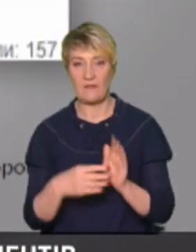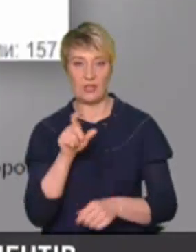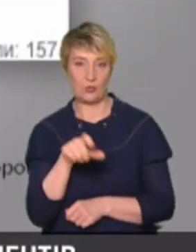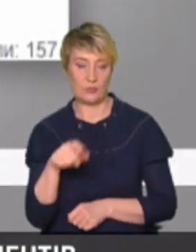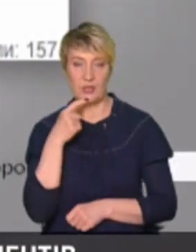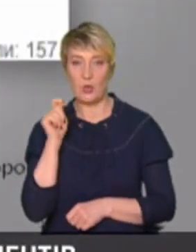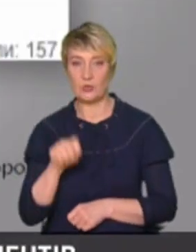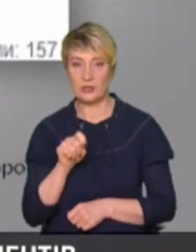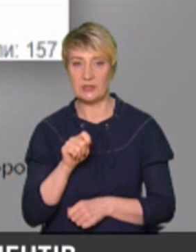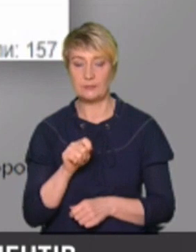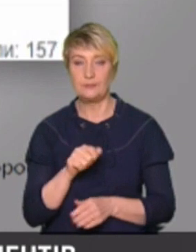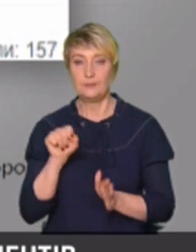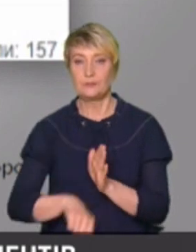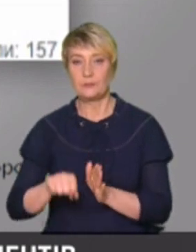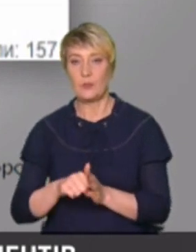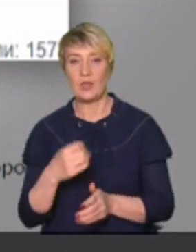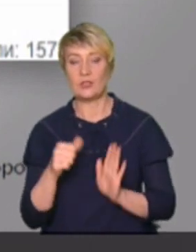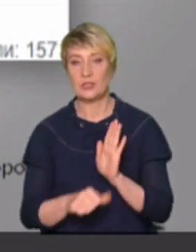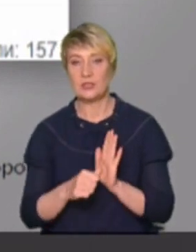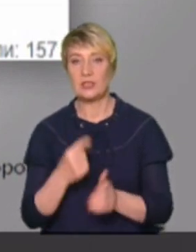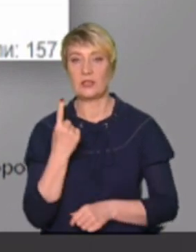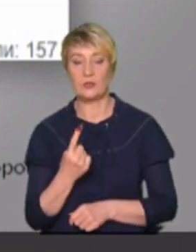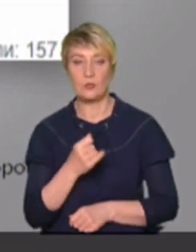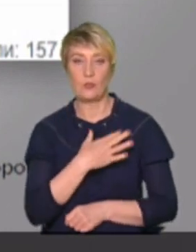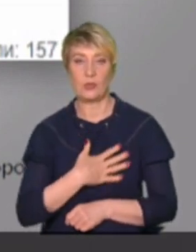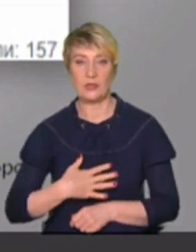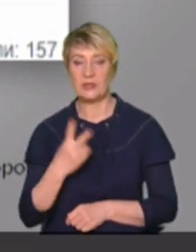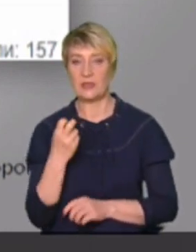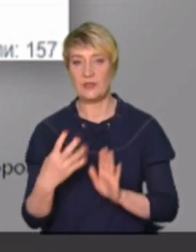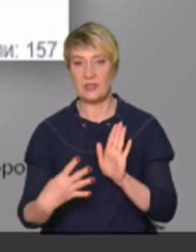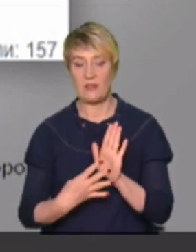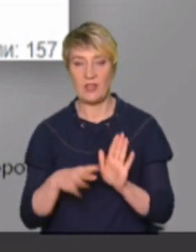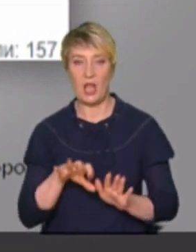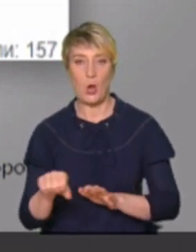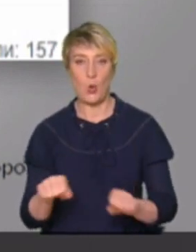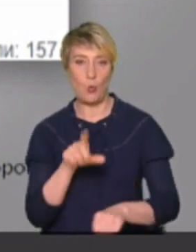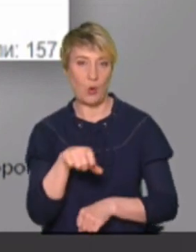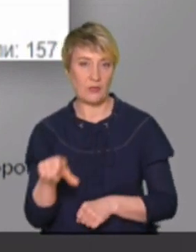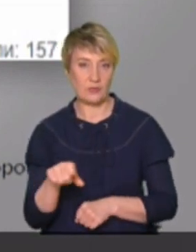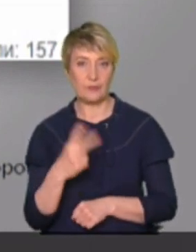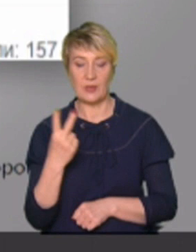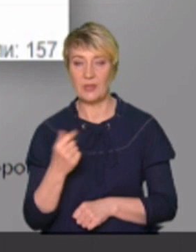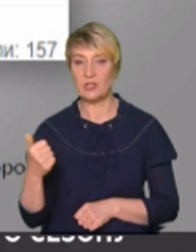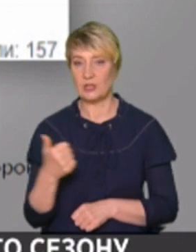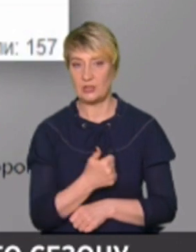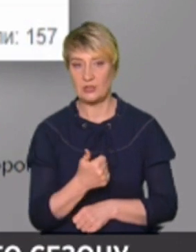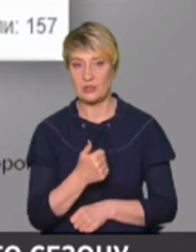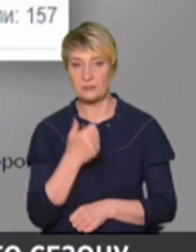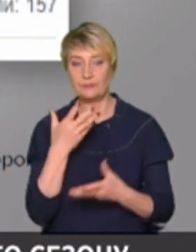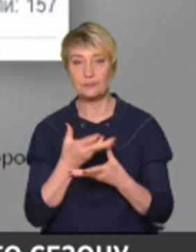воїни ліквідували 61 та поранили 209 окупантів. Лише за перші два тижні війни зникли